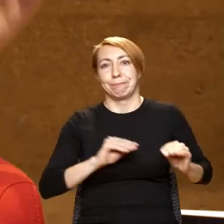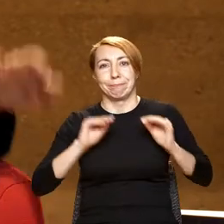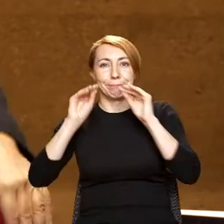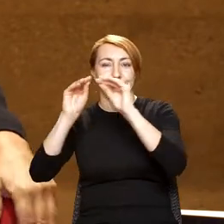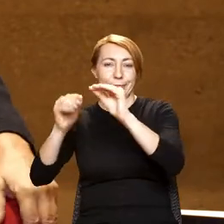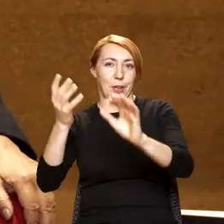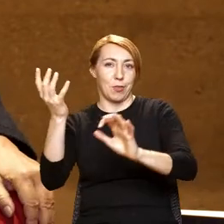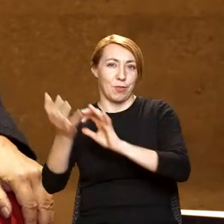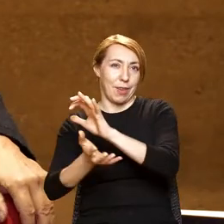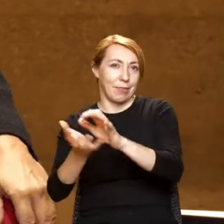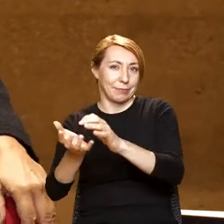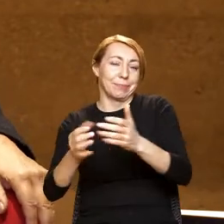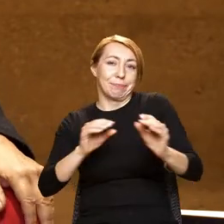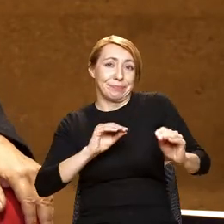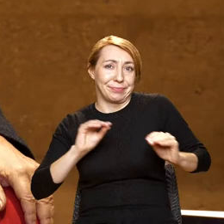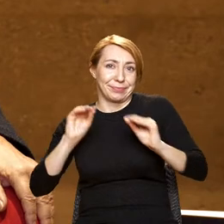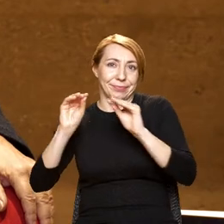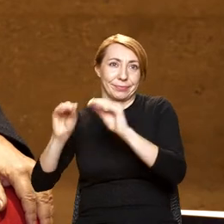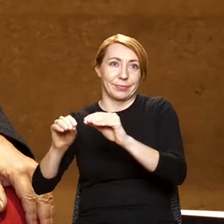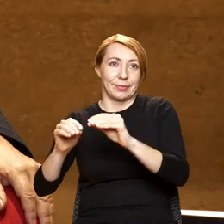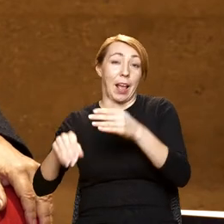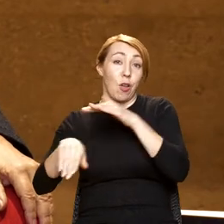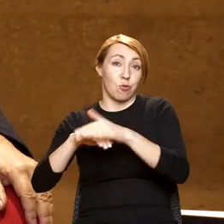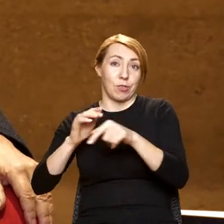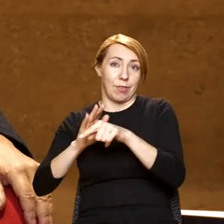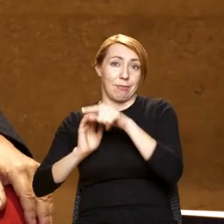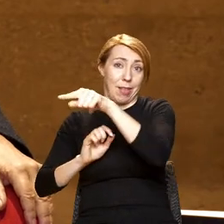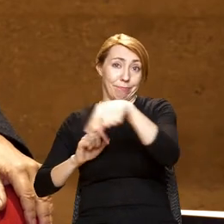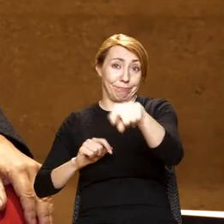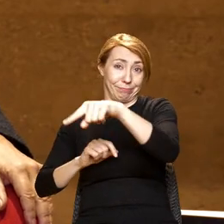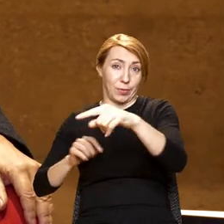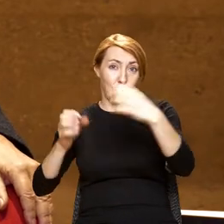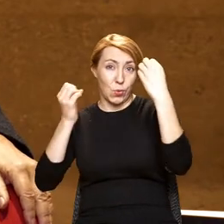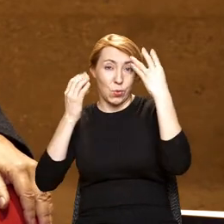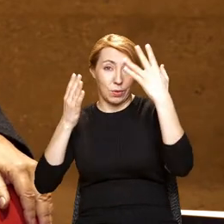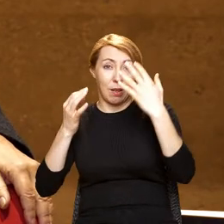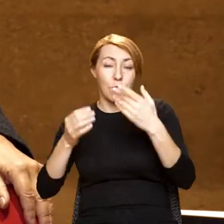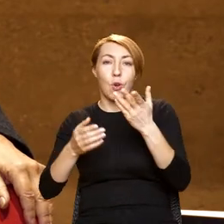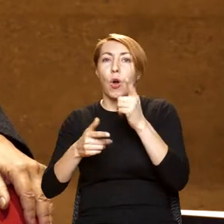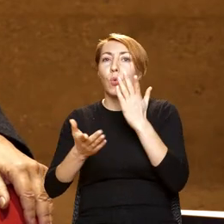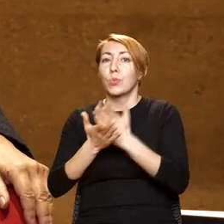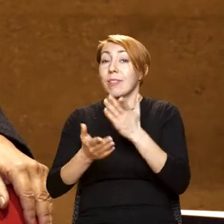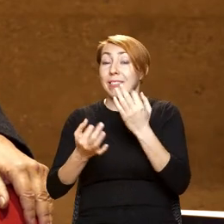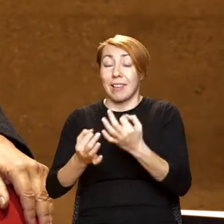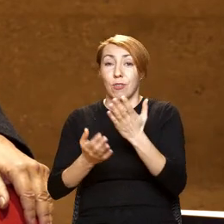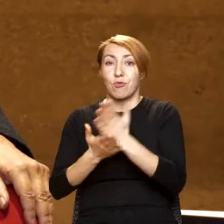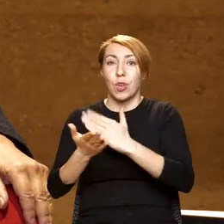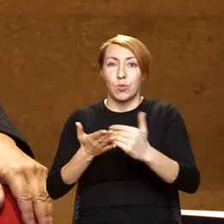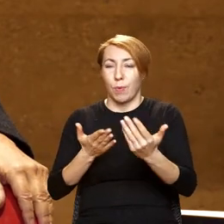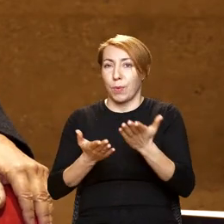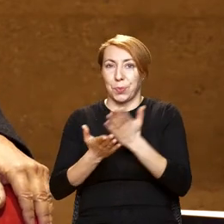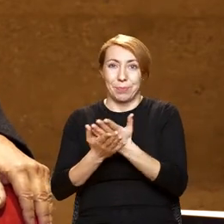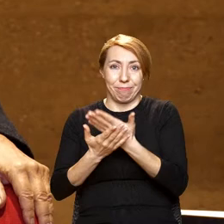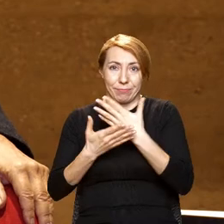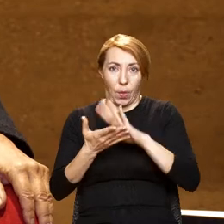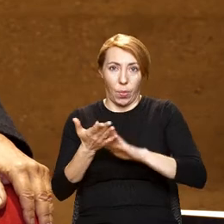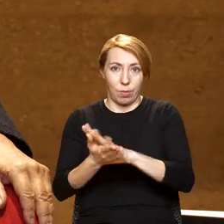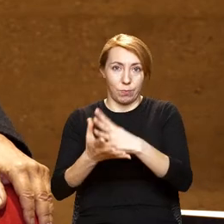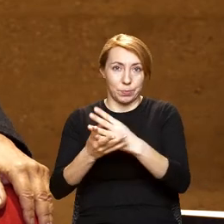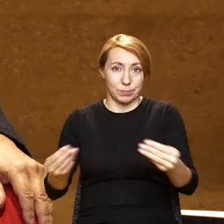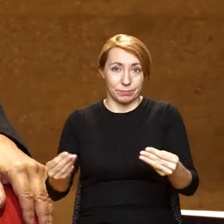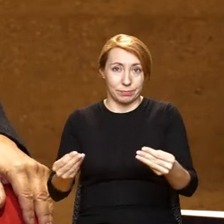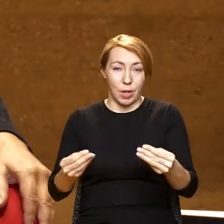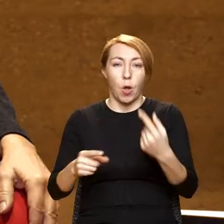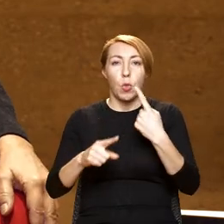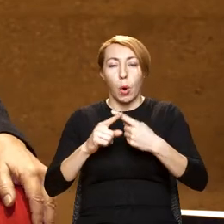dla potomnych, prawda, dla tych kultur, które już częściowo nie istnieją, a które się powoli odradzają, tak jak